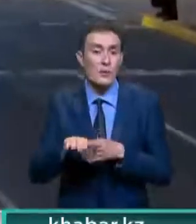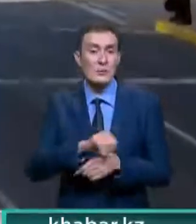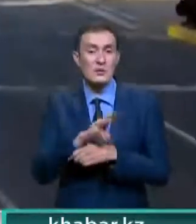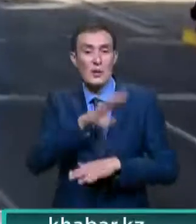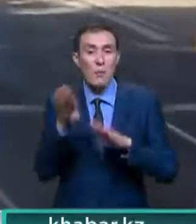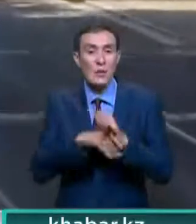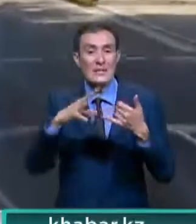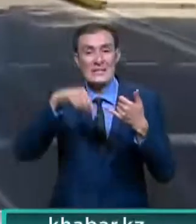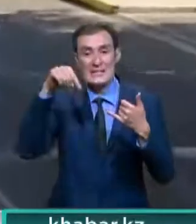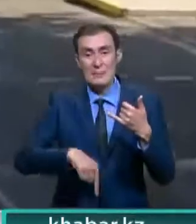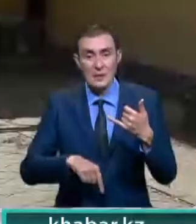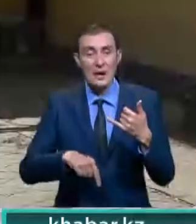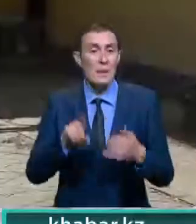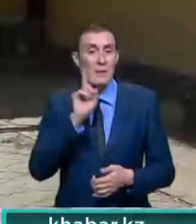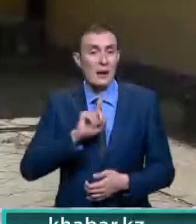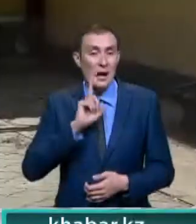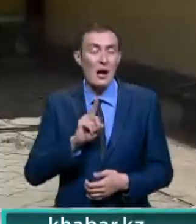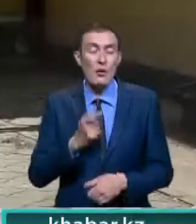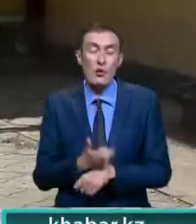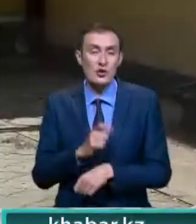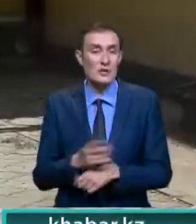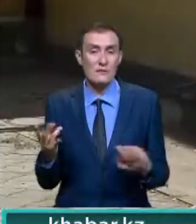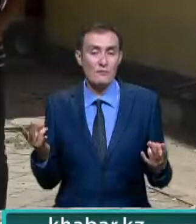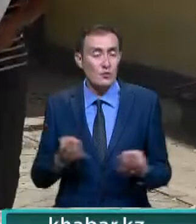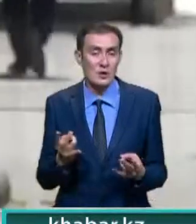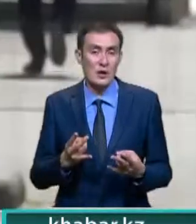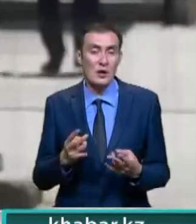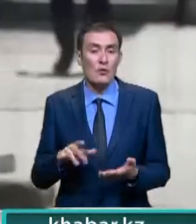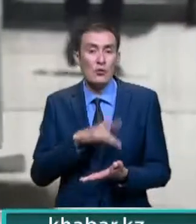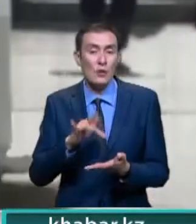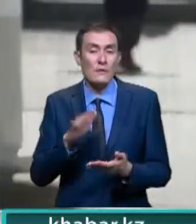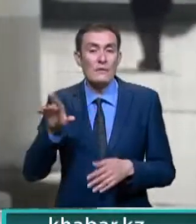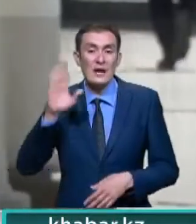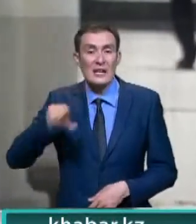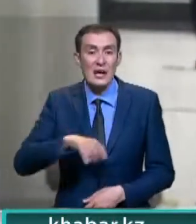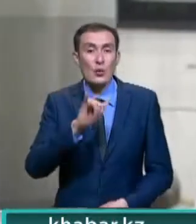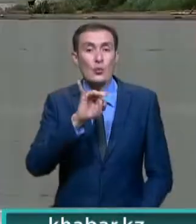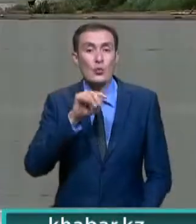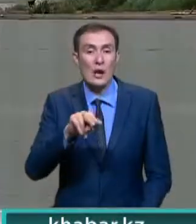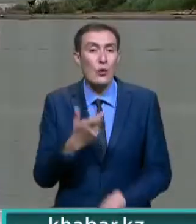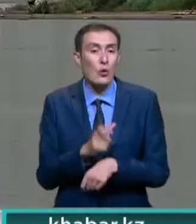снабжение из подземных источников сейчас актуален как никогда. Урал переживает рекордное обмеление.